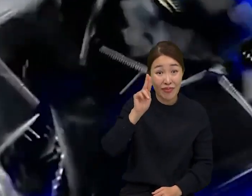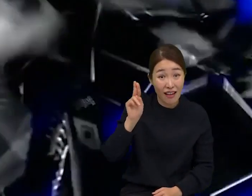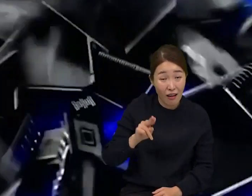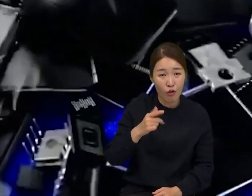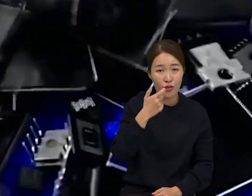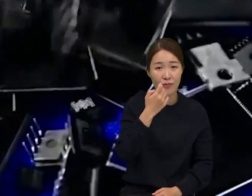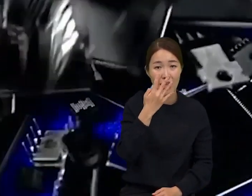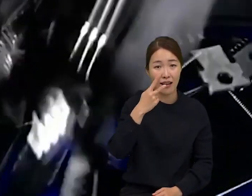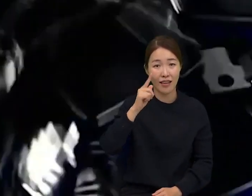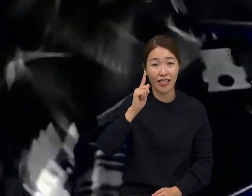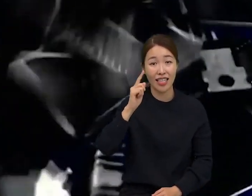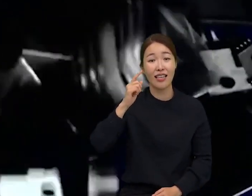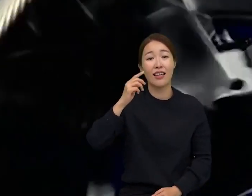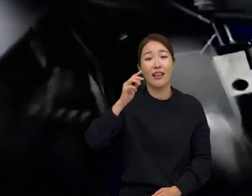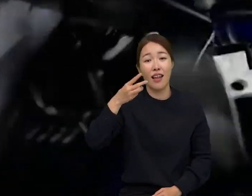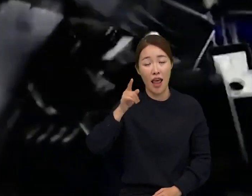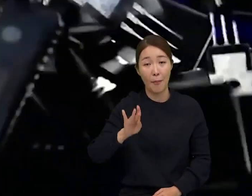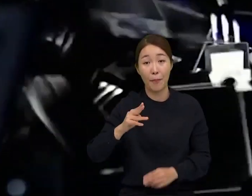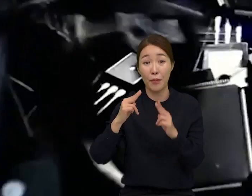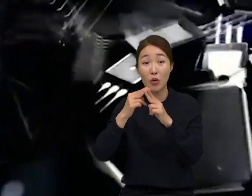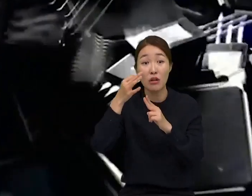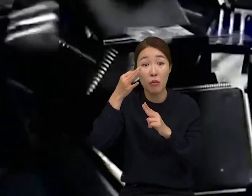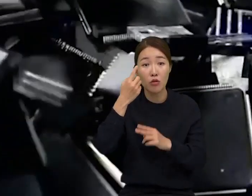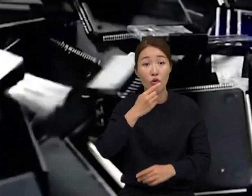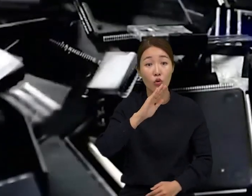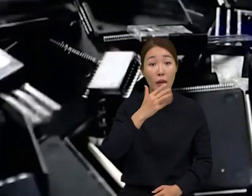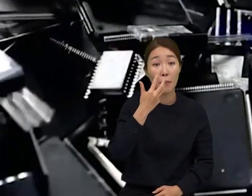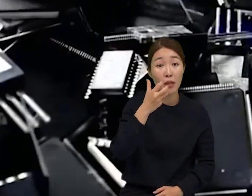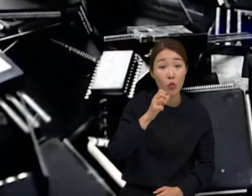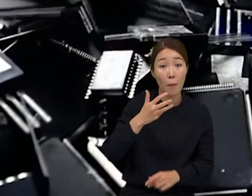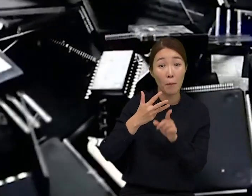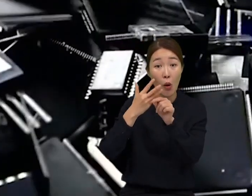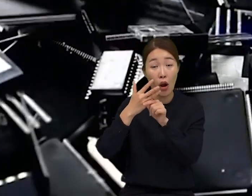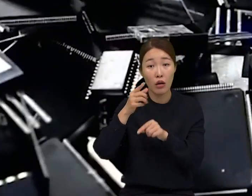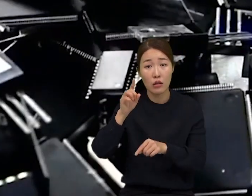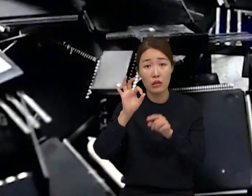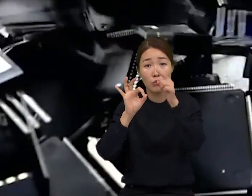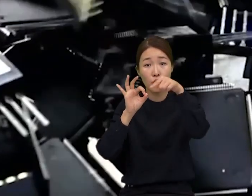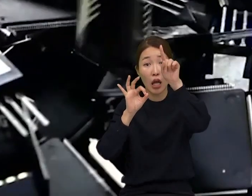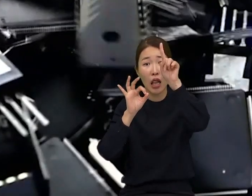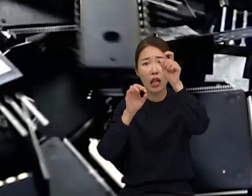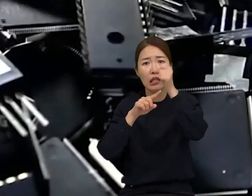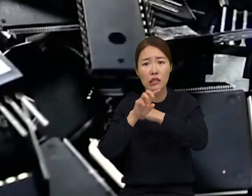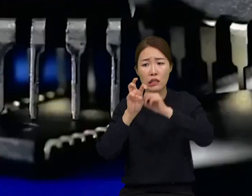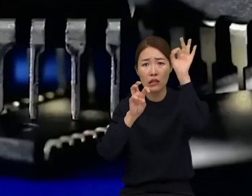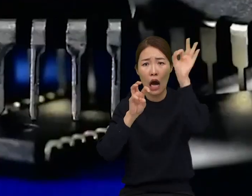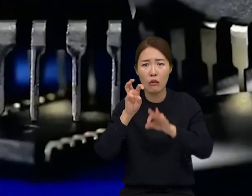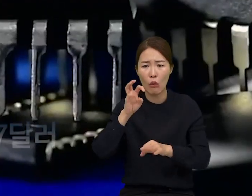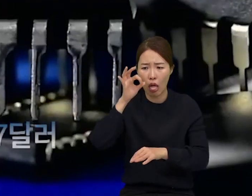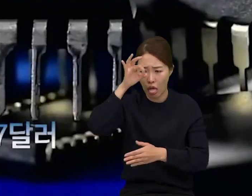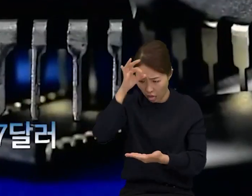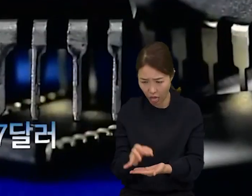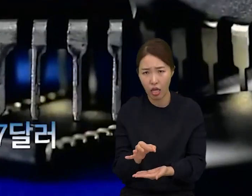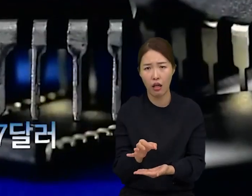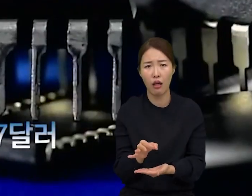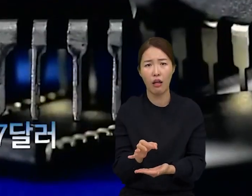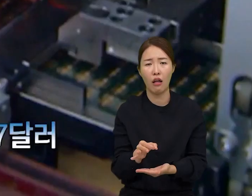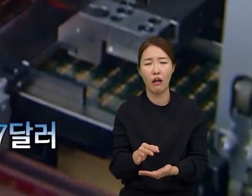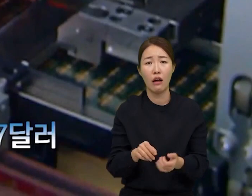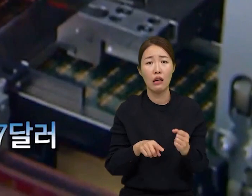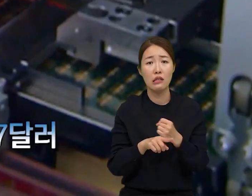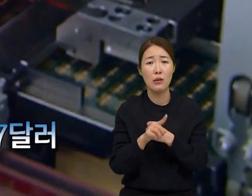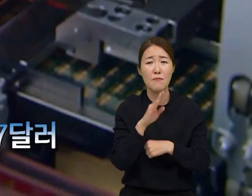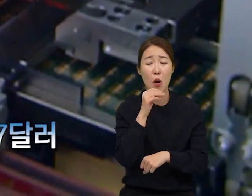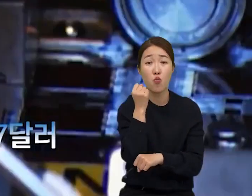반도체 가격은 1985년 8월 그 10분의 1인 30센트로 떨어졌다. 삼성의 생산